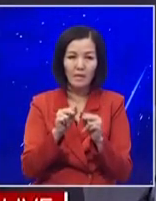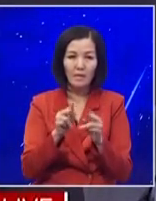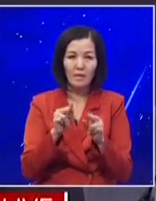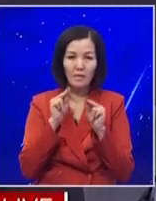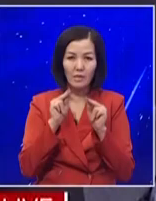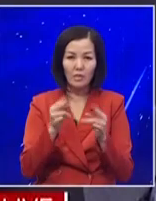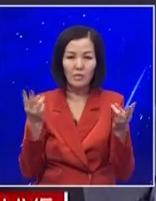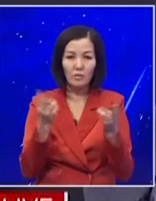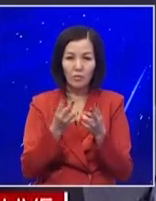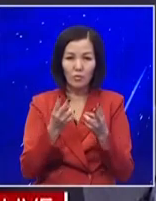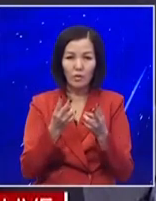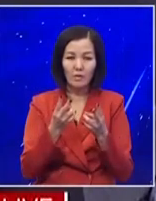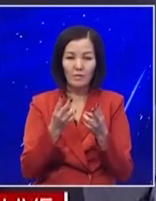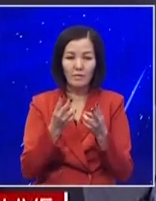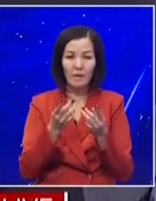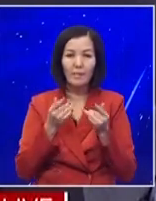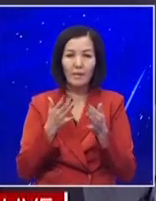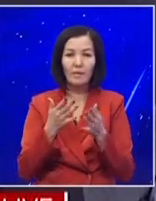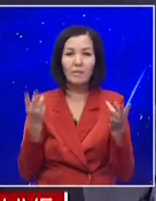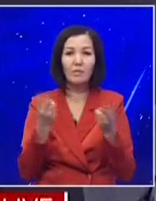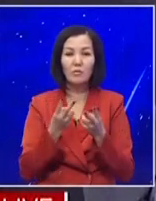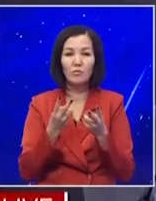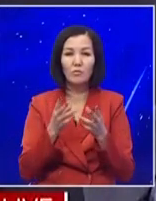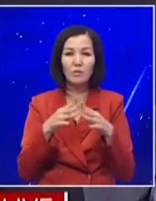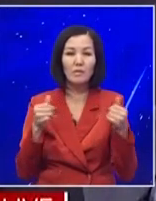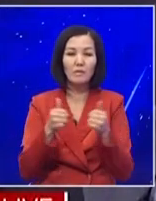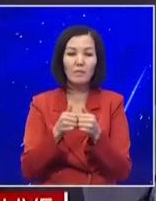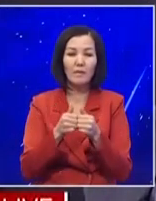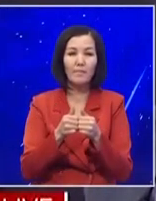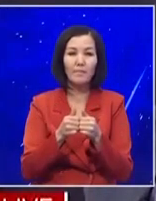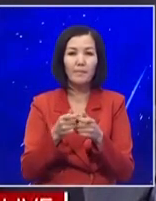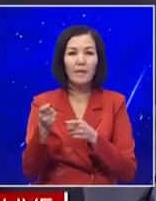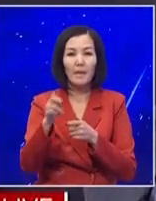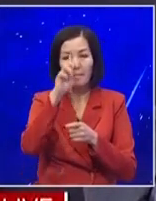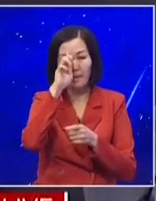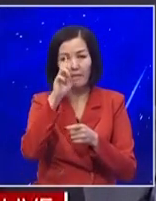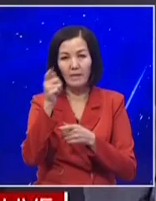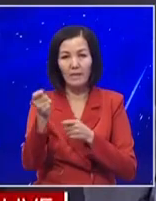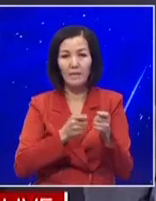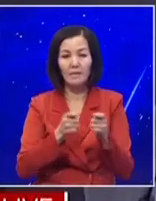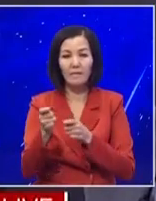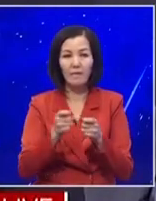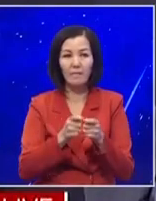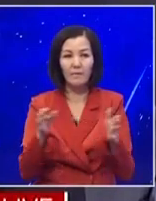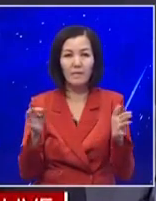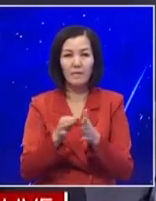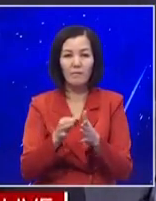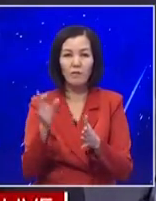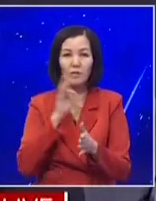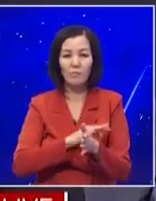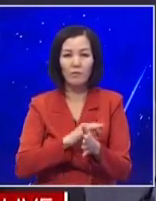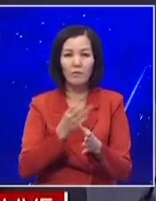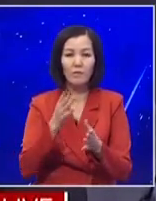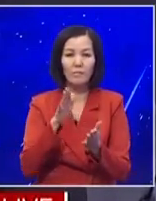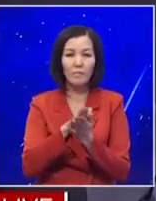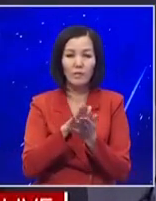ситуации и потребностей социальных нужд, вот, в данном случае семьи. Правительством будет определен уполномоченный оператор по целевому использованию пенсионных выплат. На первом